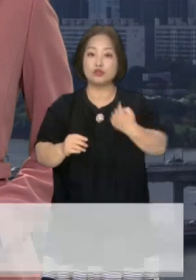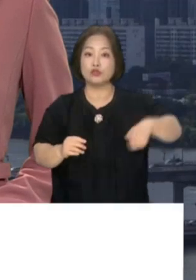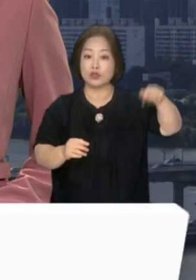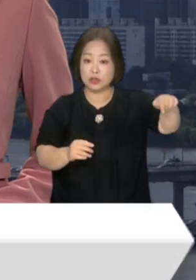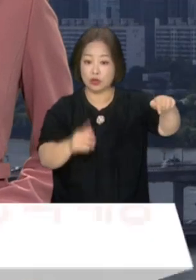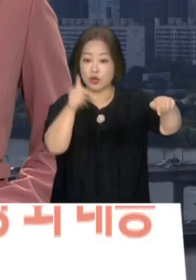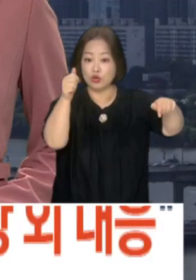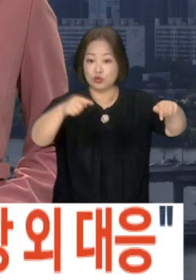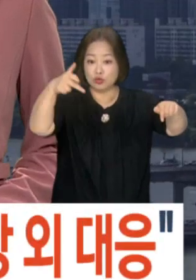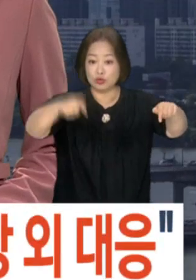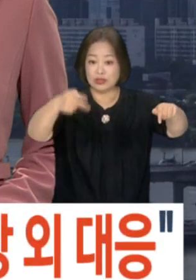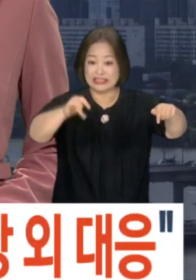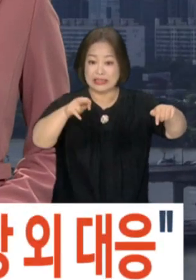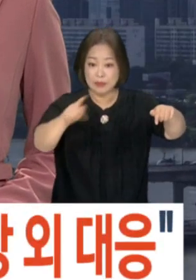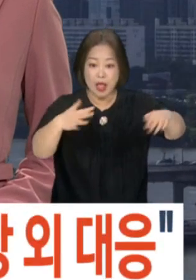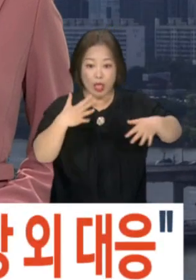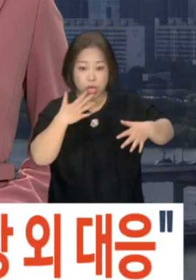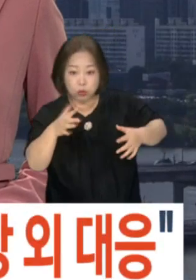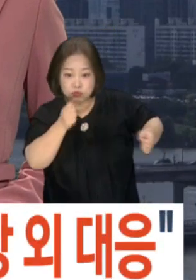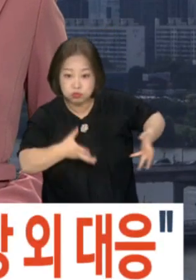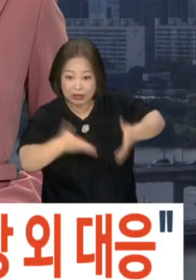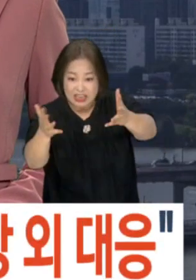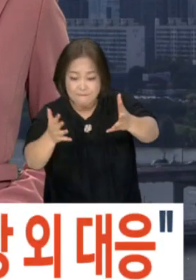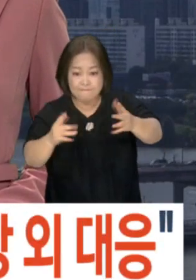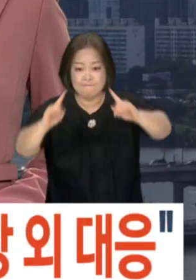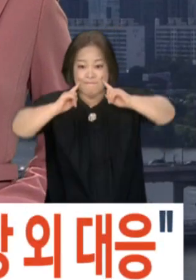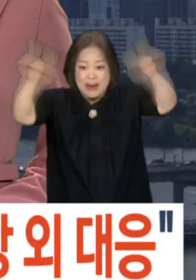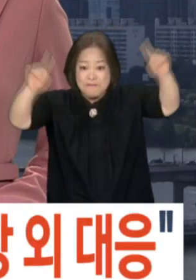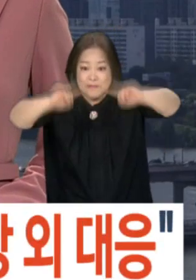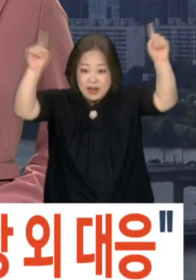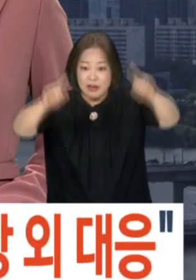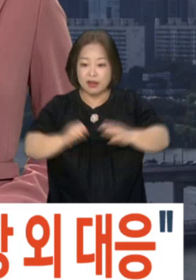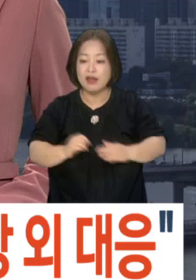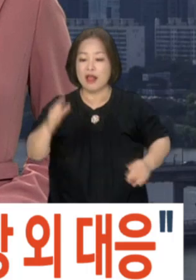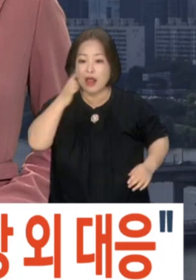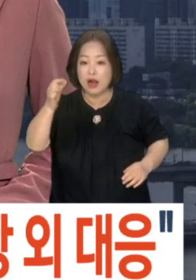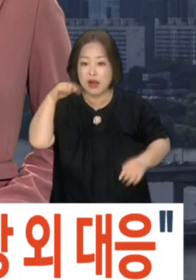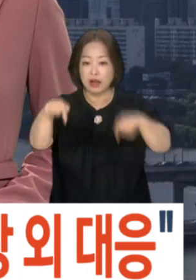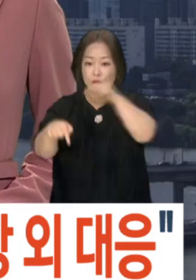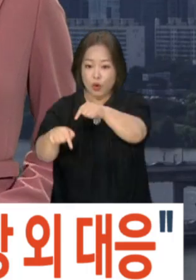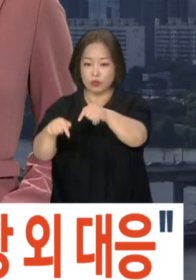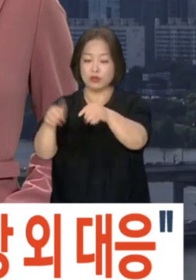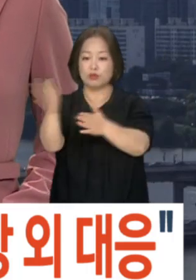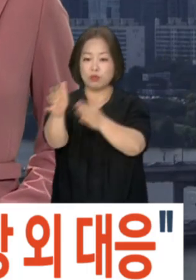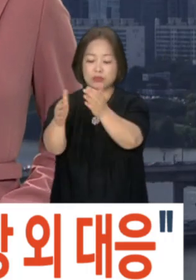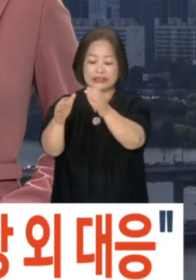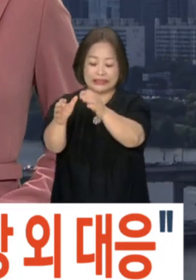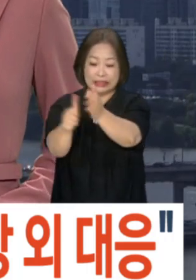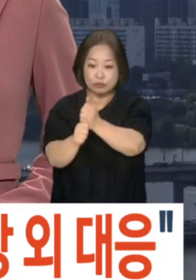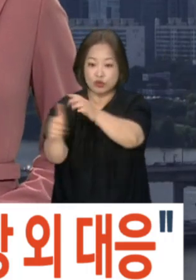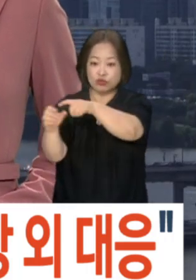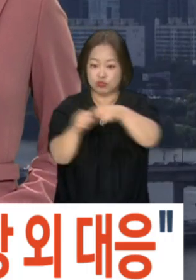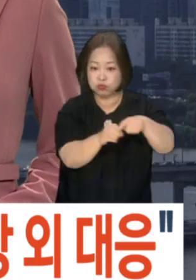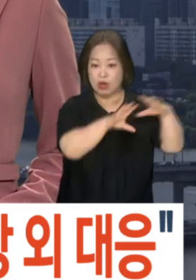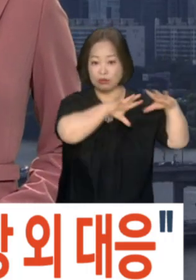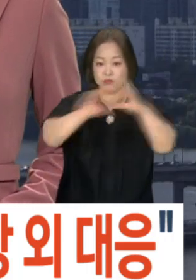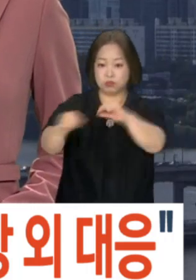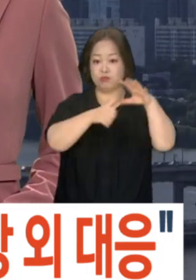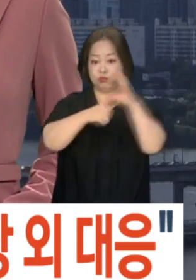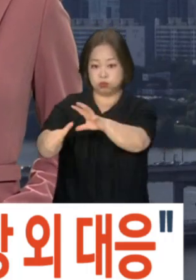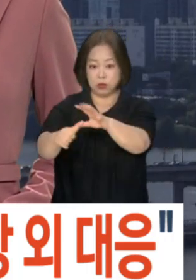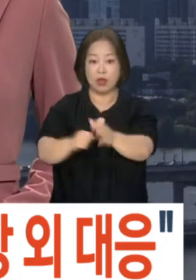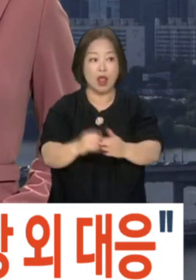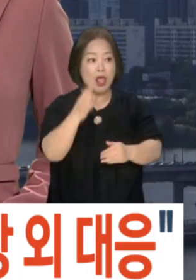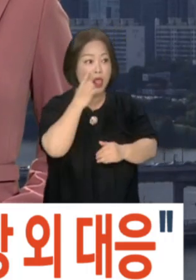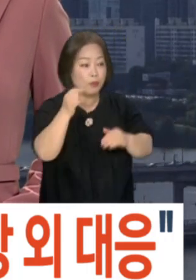중국은 후쿠시마 제1원전 오염수의 해양 방류에 반발해 일본산 수산물 수입을 전면 금지했습니다. 일본에서는 예상 외